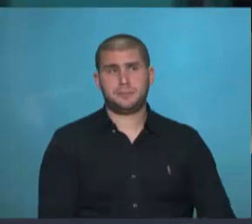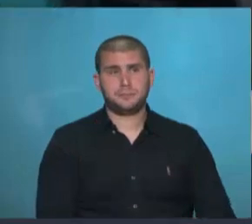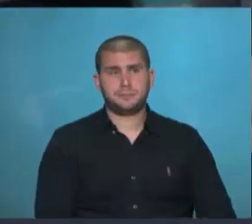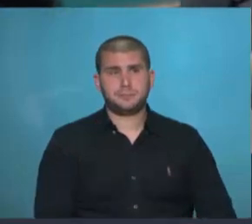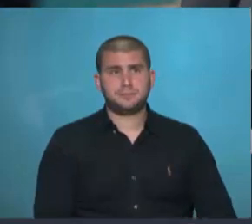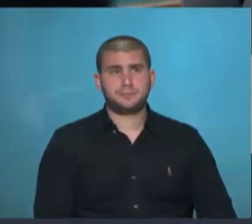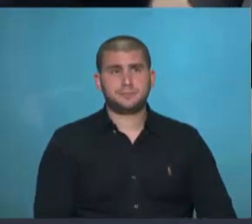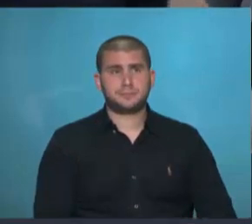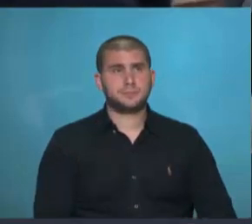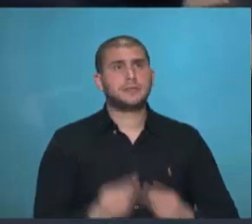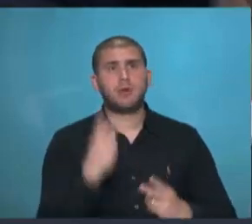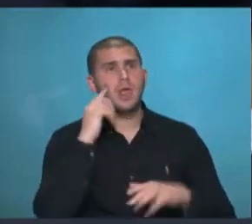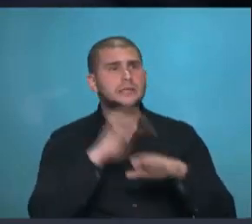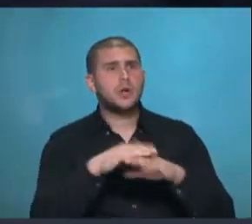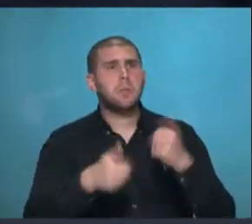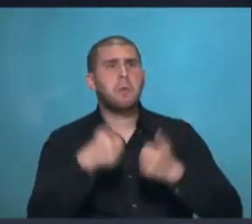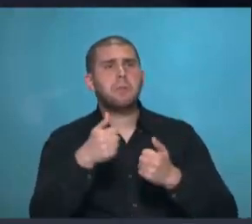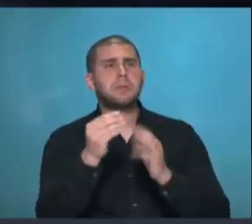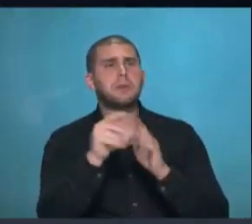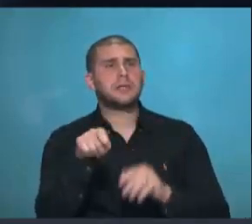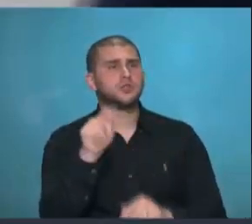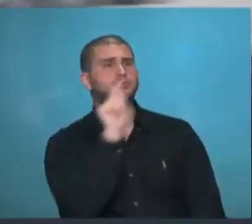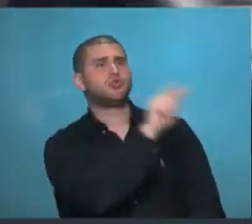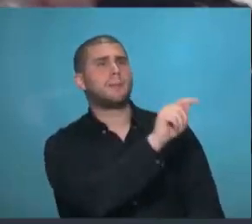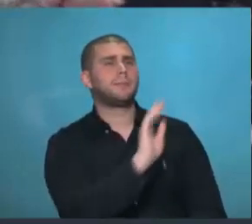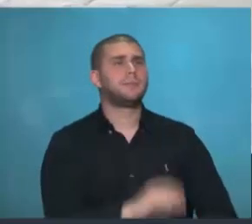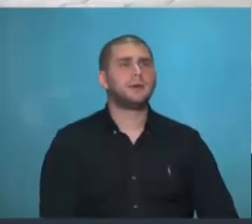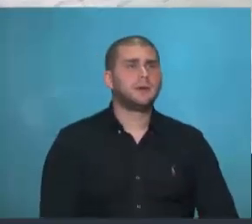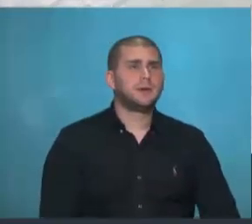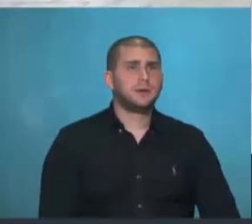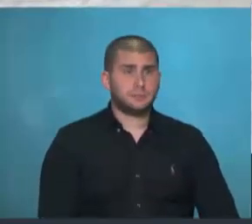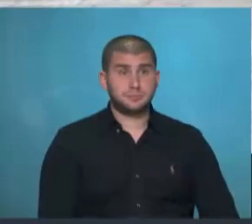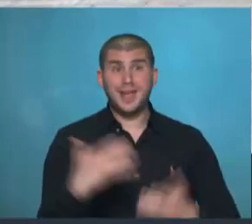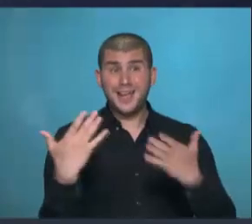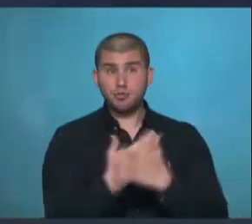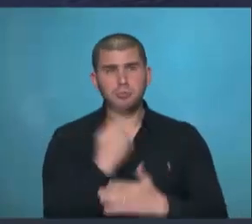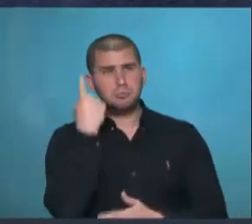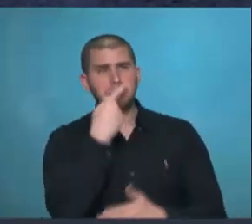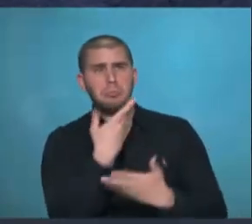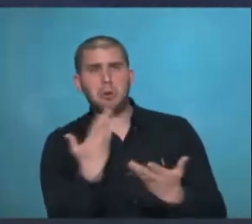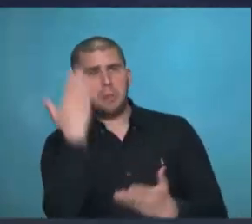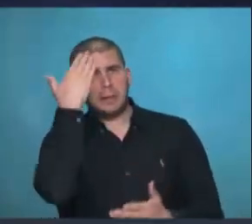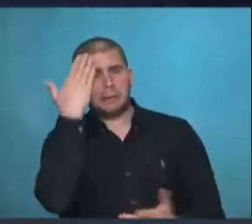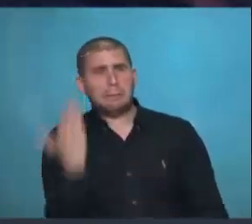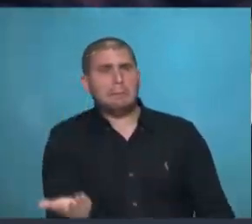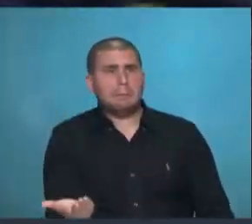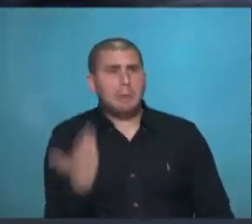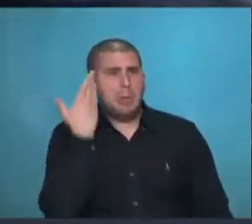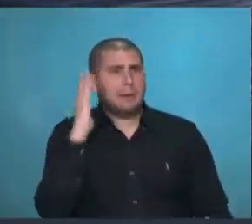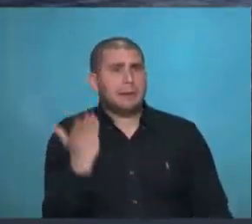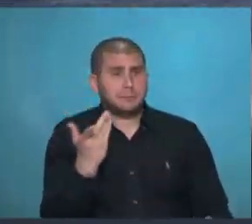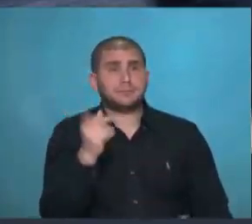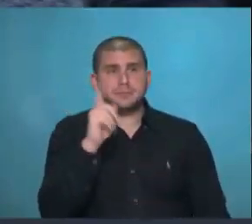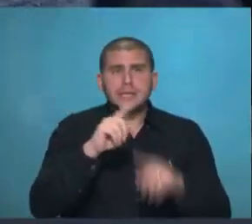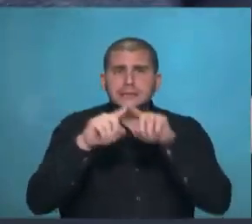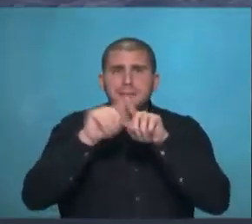לא. לא, אוקיי. לא יכולים לזהות את המועמדים לכנסת, לא? מועמד לכנסת. את החדשים, אנחנו לא מזהים אותם. אנחנו עדיין... אני צריך לסמן אותם,